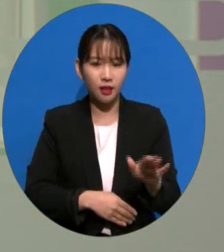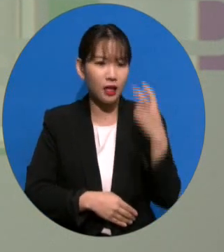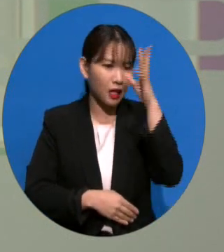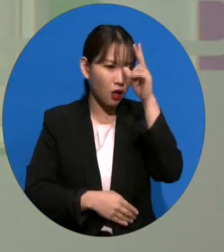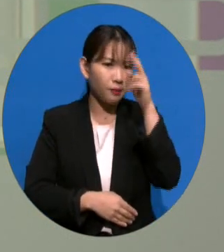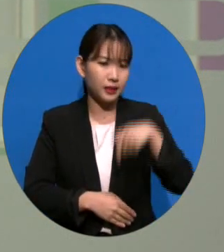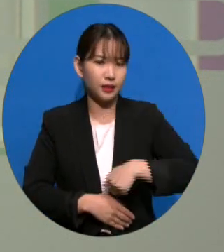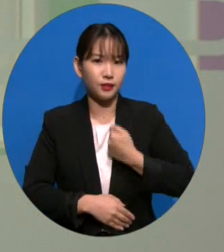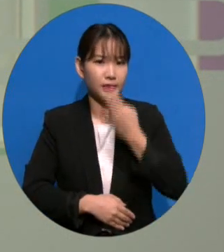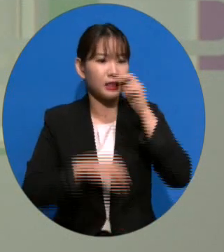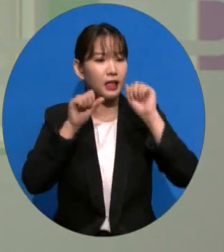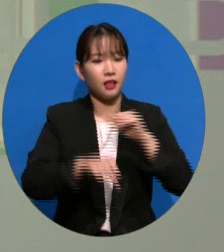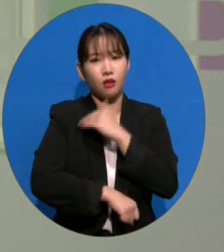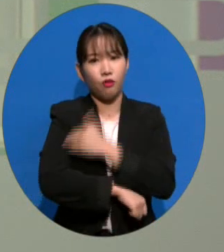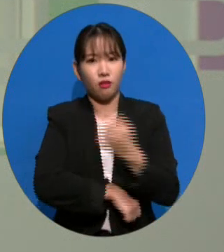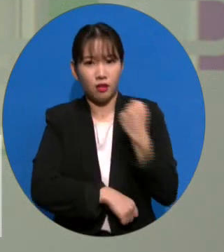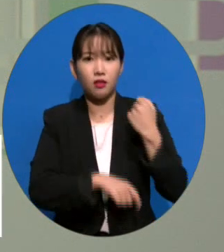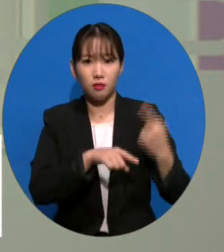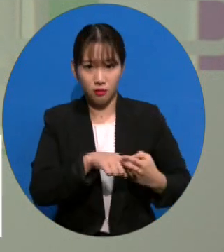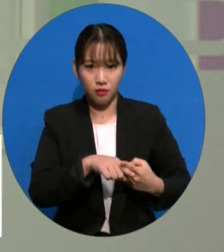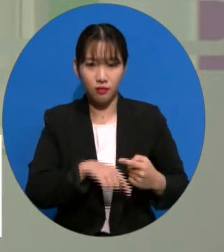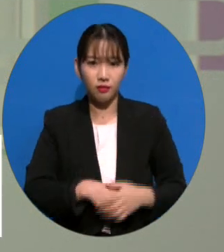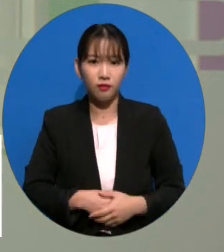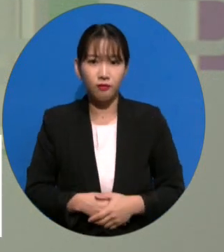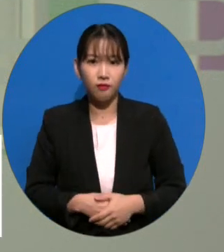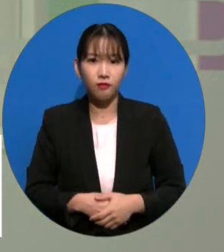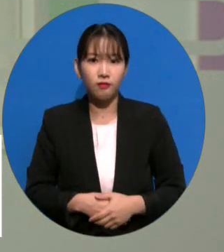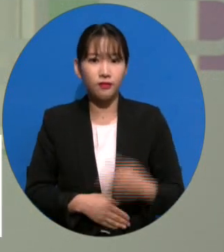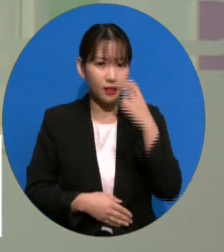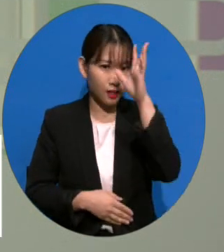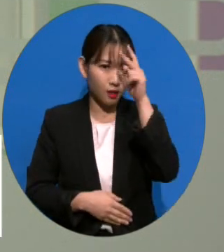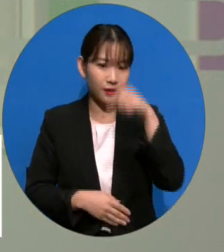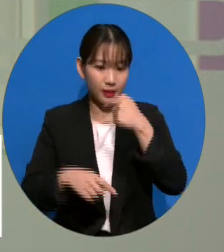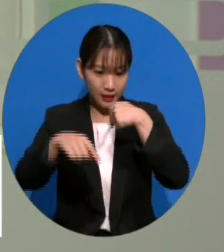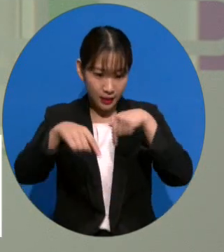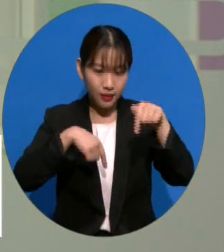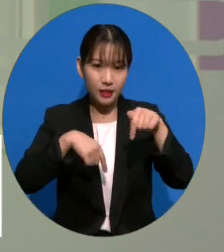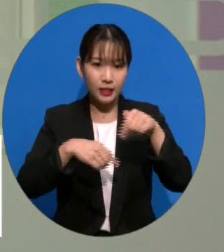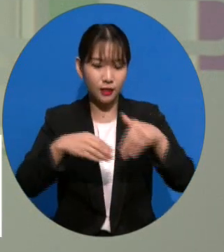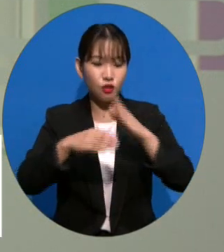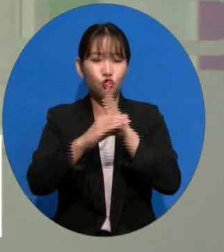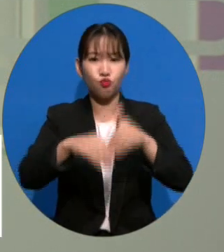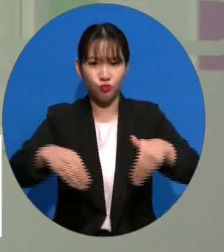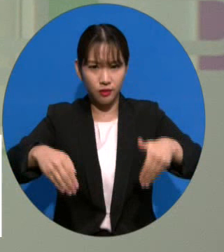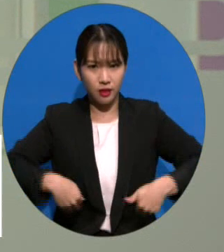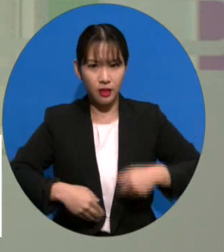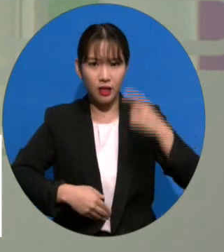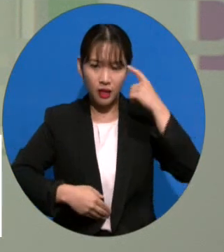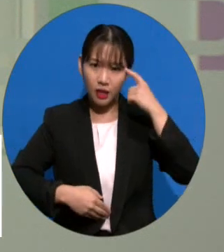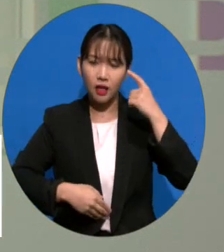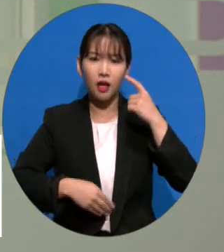검찰 스스로가 살아있는 권력이고요. 이 검찰의 정치 중립성은 생명과도